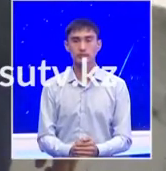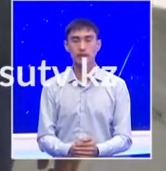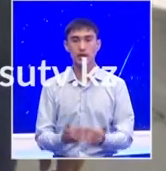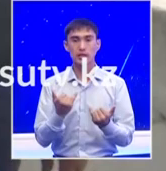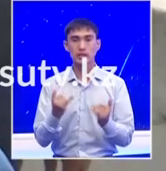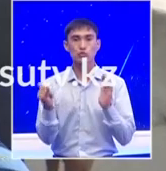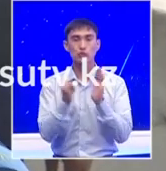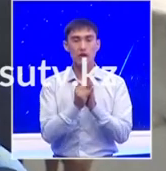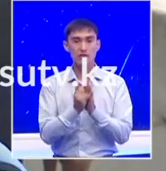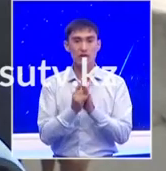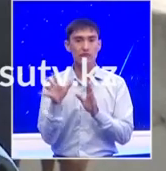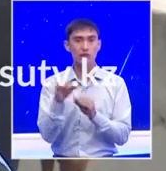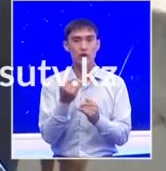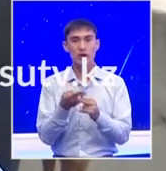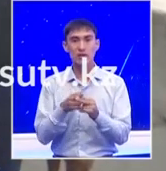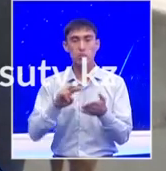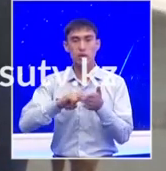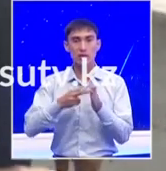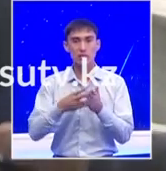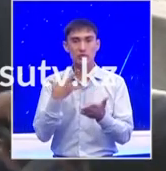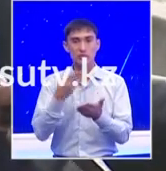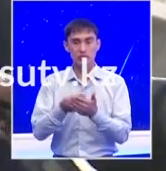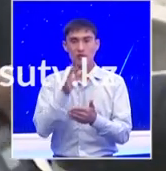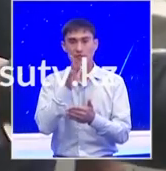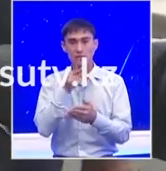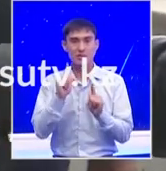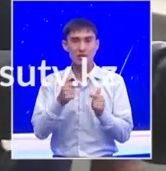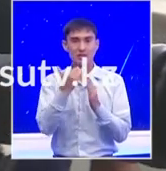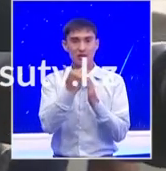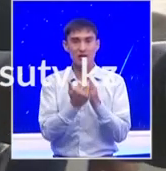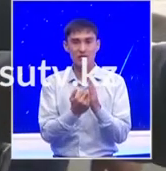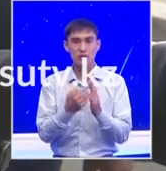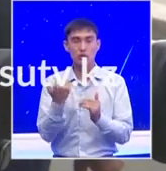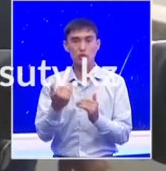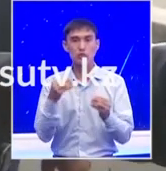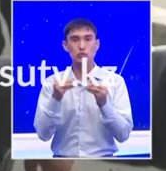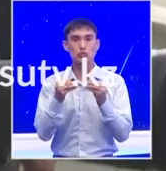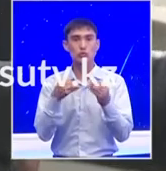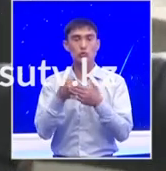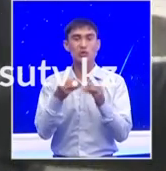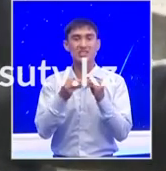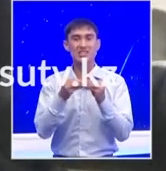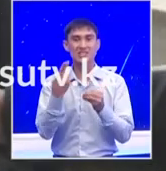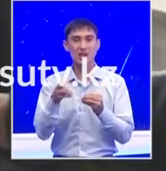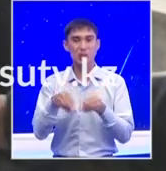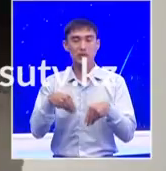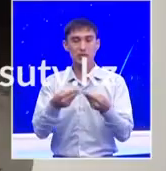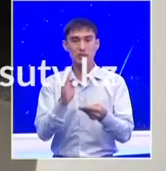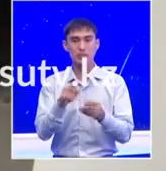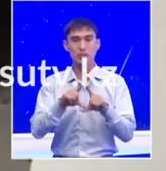Сейчас устанавливаем все это. Планируем своевременно. Согласно графику, то есть до 10 декабря, сдать данный